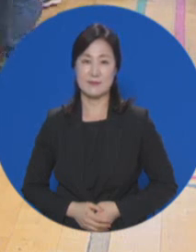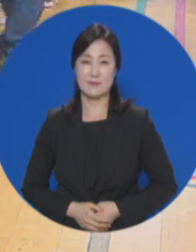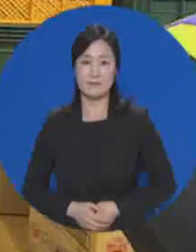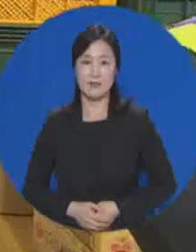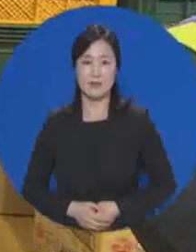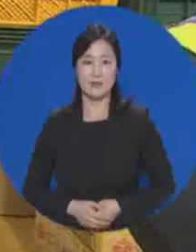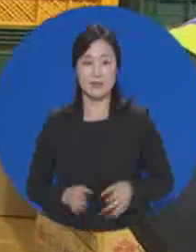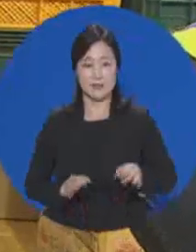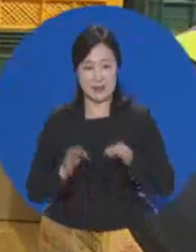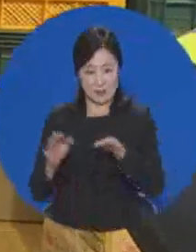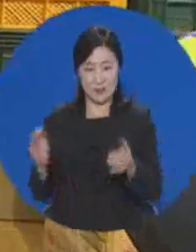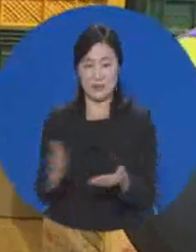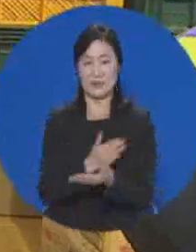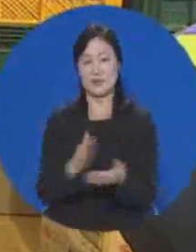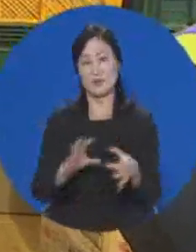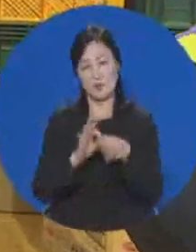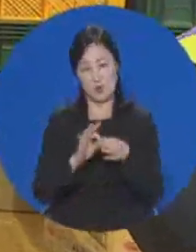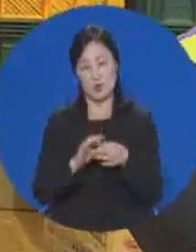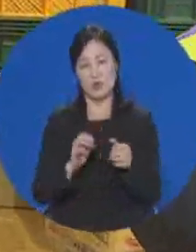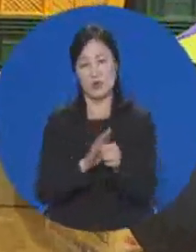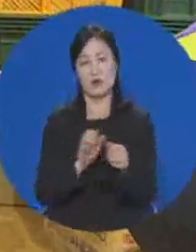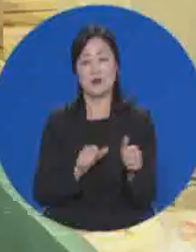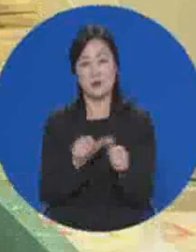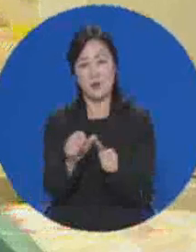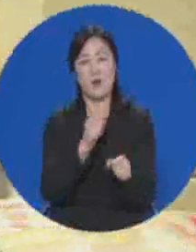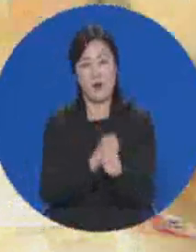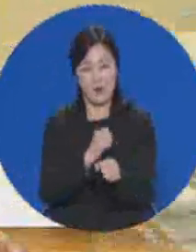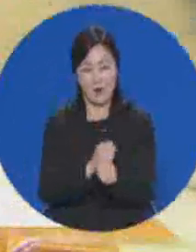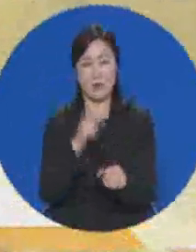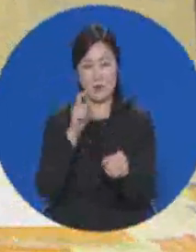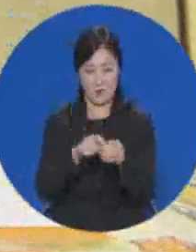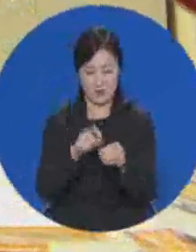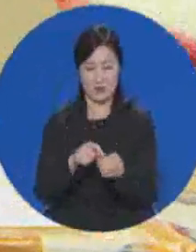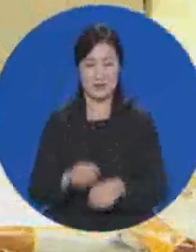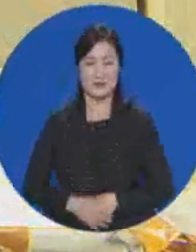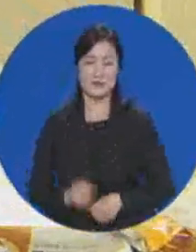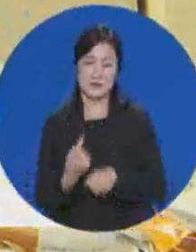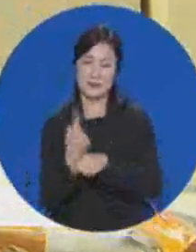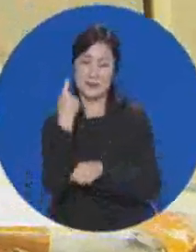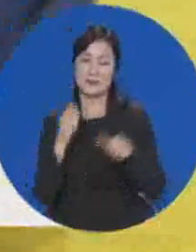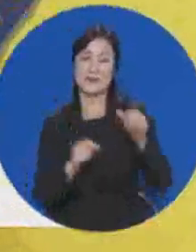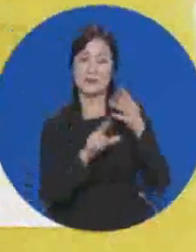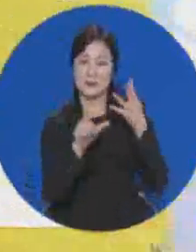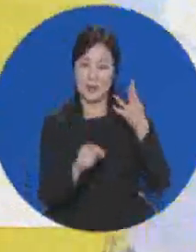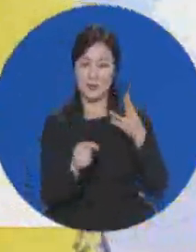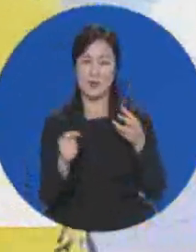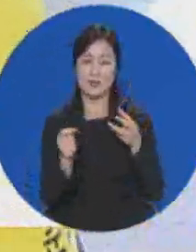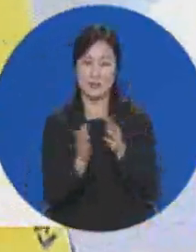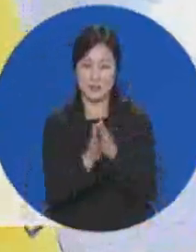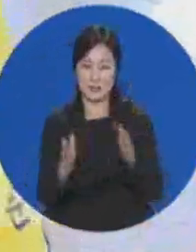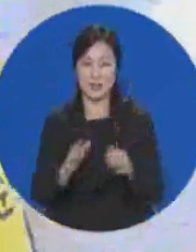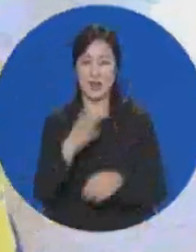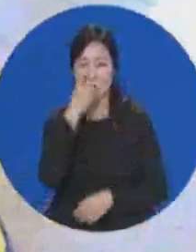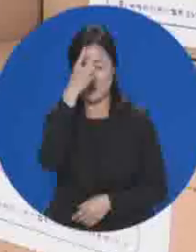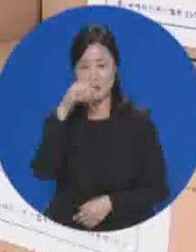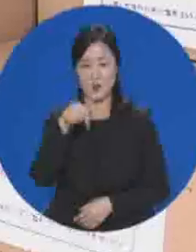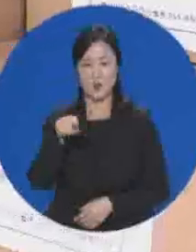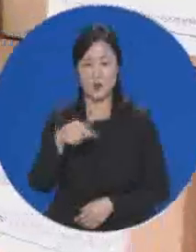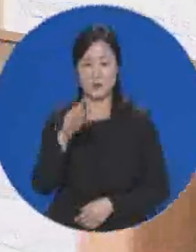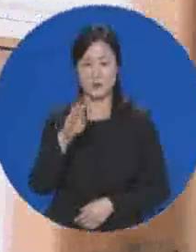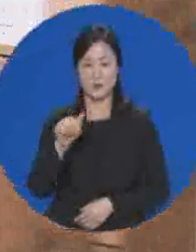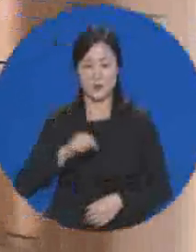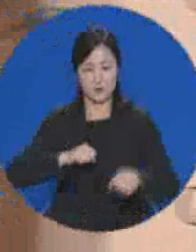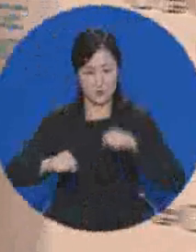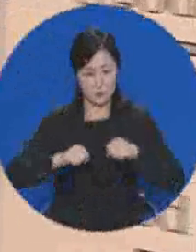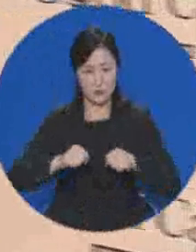기부와 나눔을 통해 코로나19를 함께 극복하자는 취지에서 지난해 3월 첫 발을 뗀 순천형 권분운동.